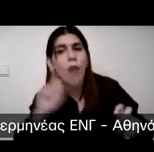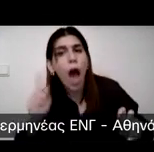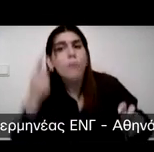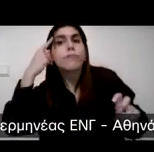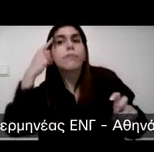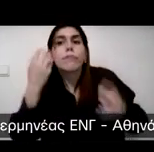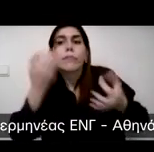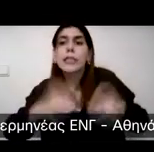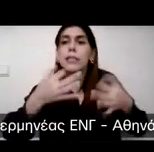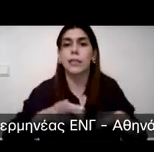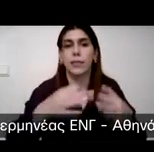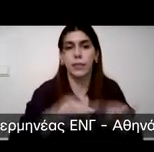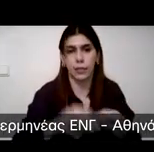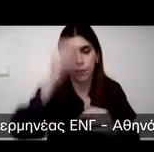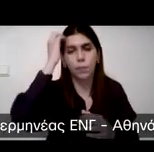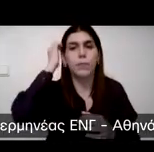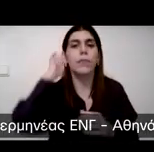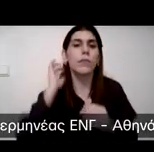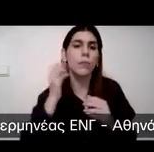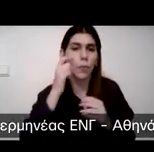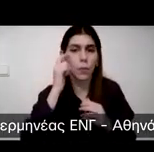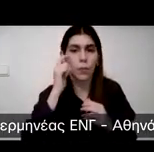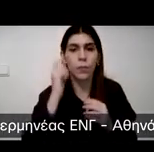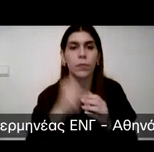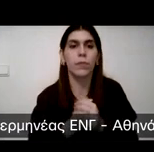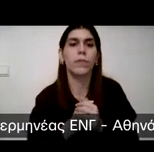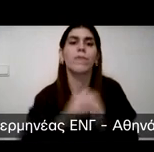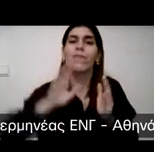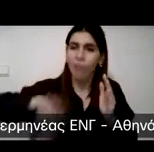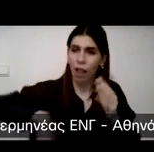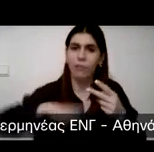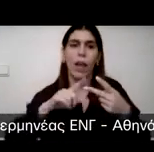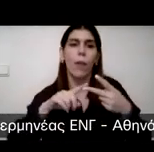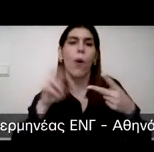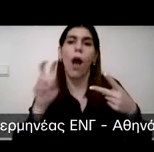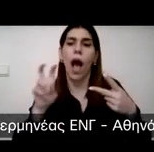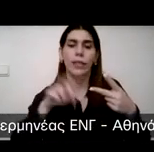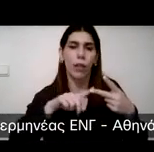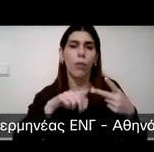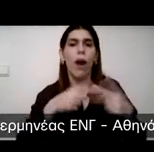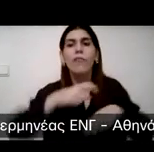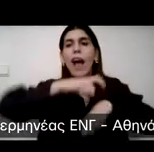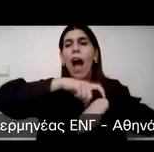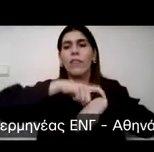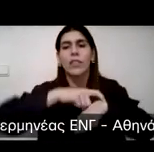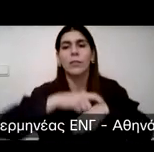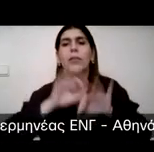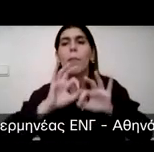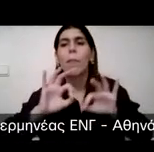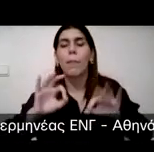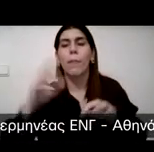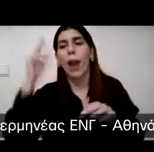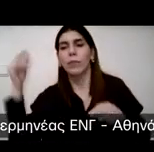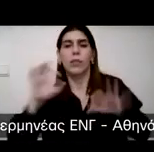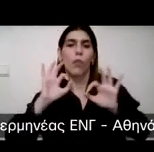Χανταβαρίδου, βιβλιοθηκονόμος στο Πανεπιστήμιο Μακεδονίας, υποψήφια διδάκτορ Πανεπιστημίου Δυτικής Αττικής, θα μας μιλήσει με